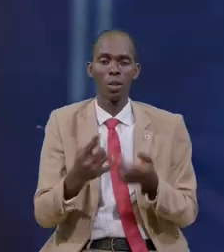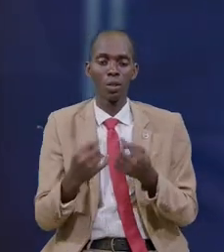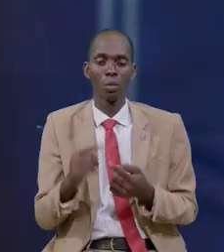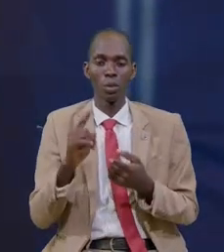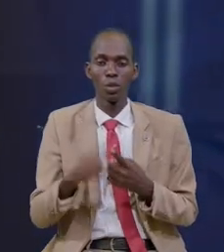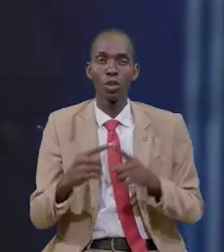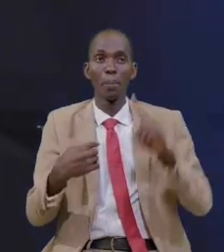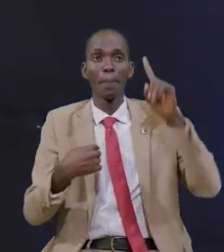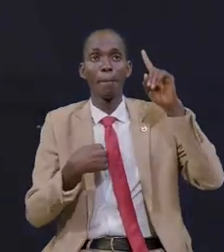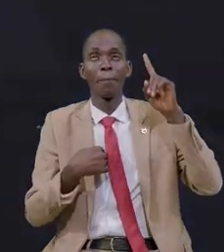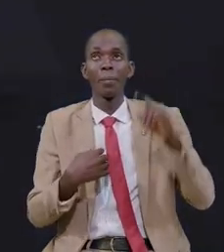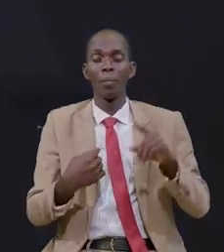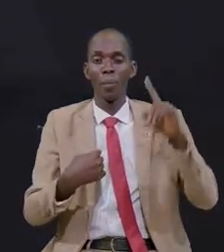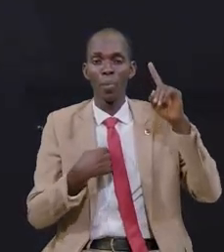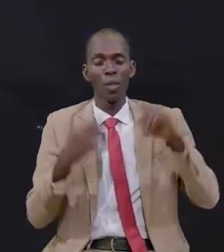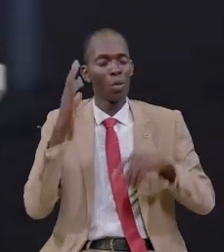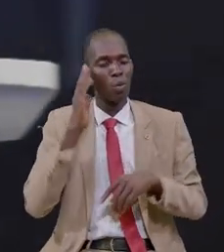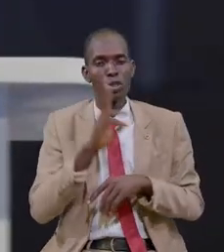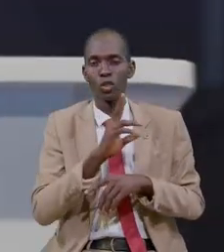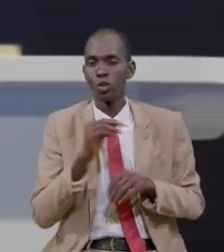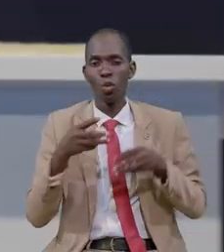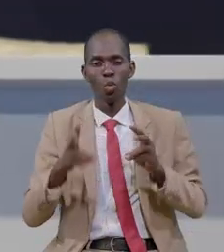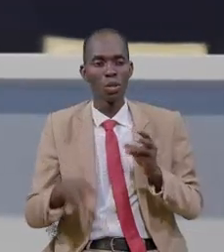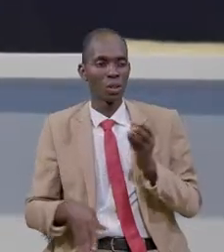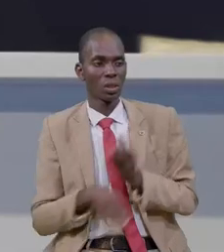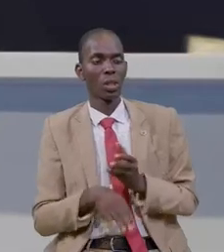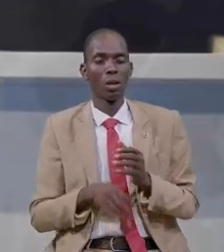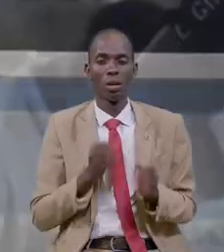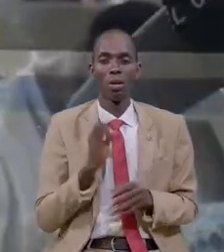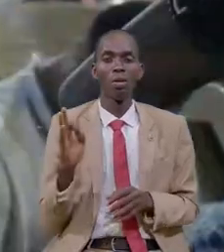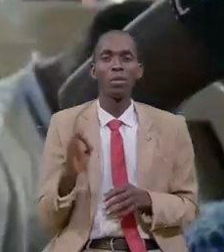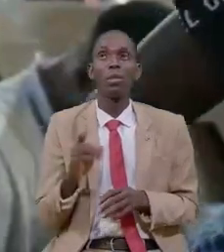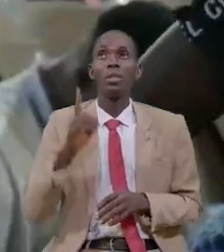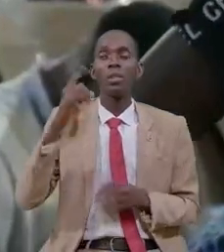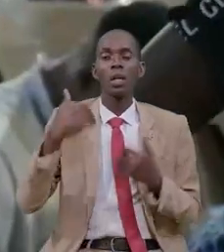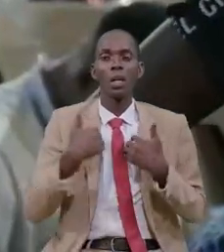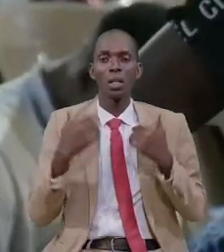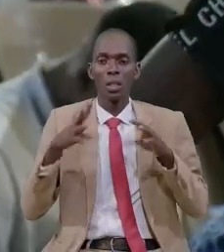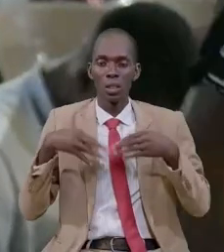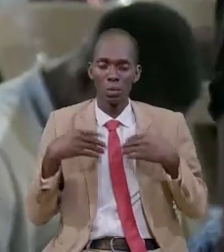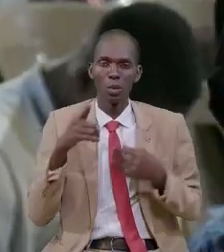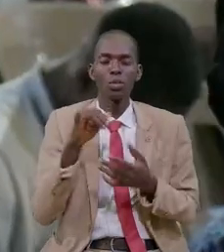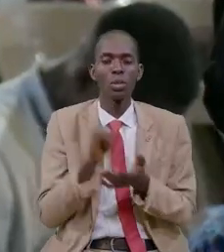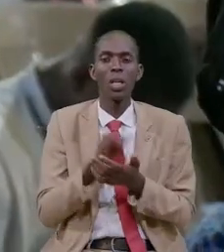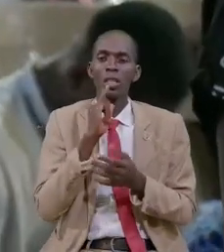vient à moi, je ne le rejetterai pas. Et t'as accepté, ça c'est la